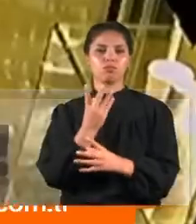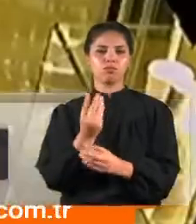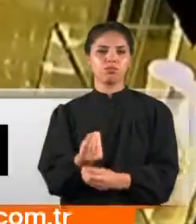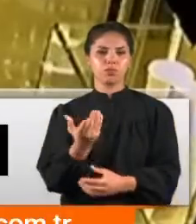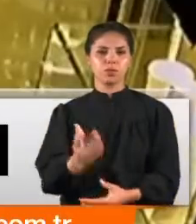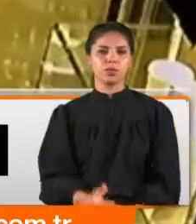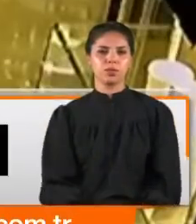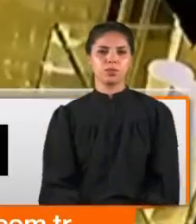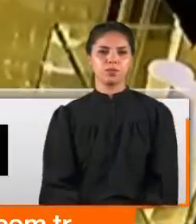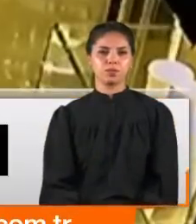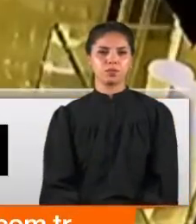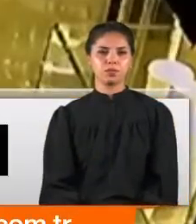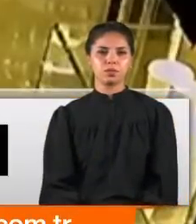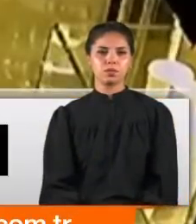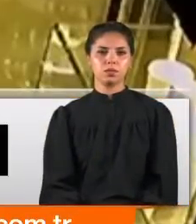bu ana kadar.